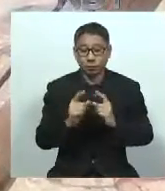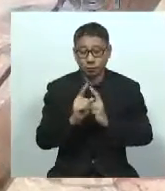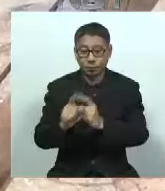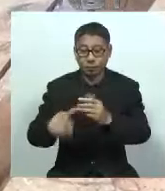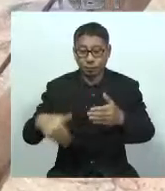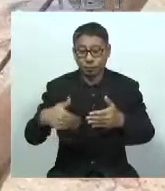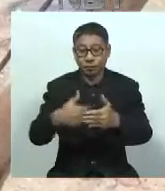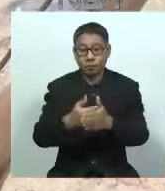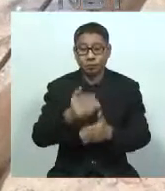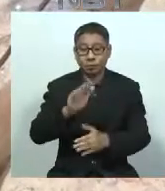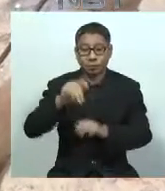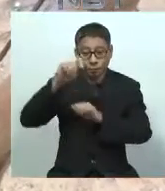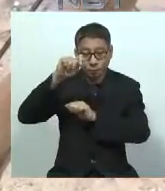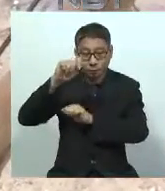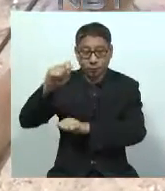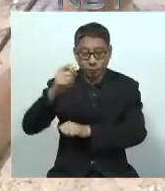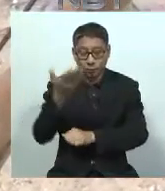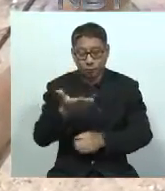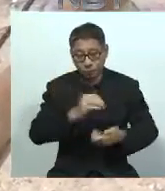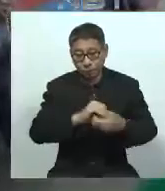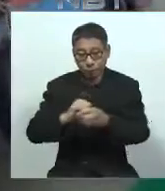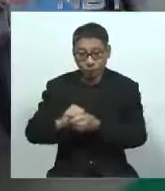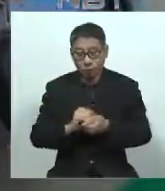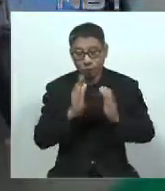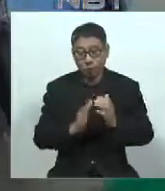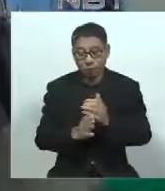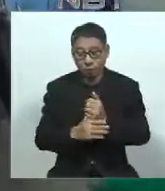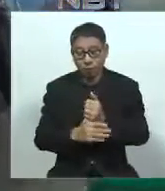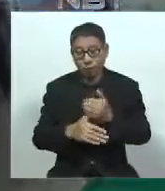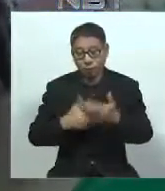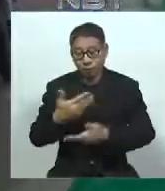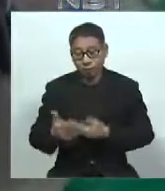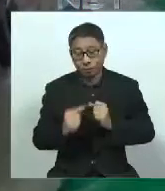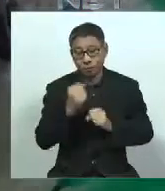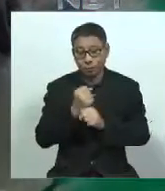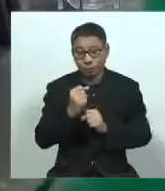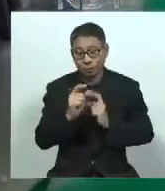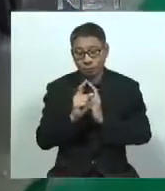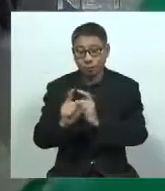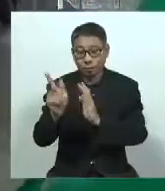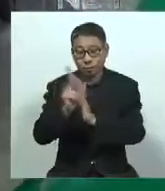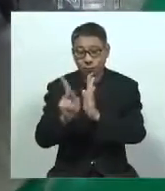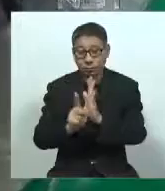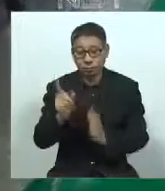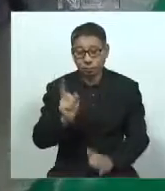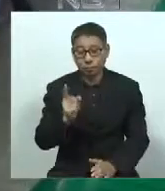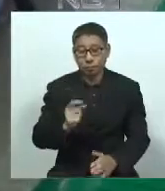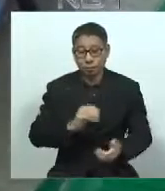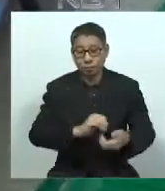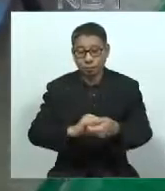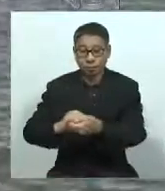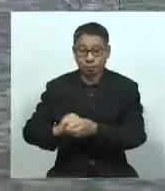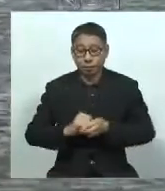ที่แนบท้ายของประกาศจึงได้ขอความร่วมมือชาวประมงพื้นบ้านและพาณิชย์ปฏิบัติตามกฎหมายอย่างเคร่งครัดและให้ความร่วม